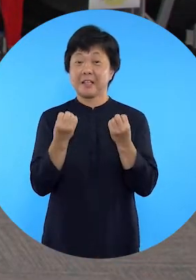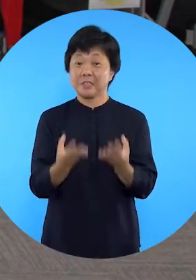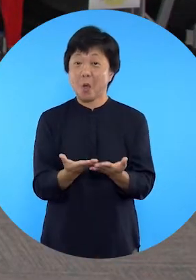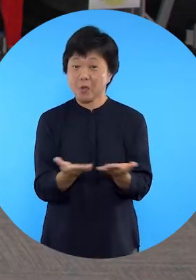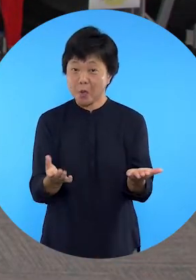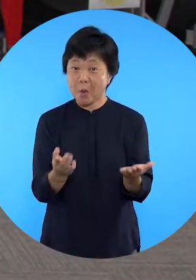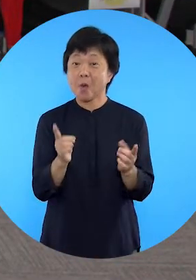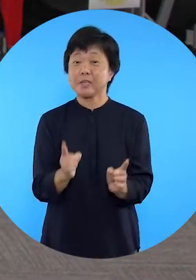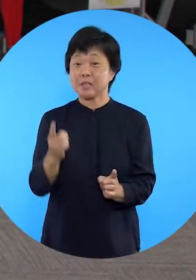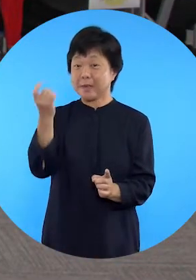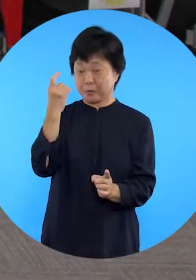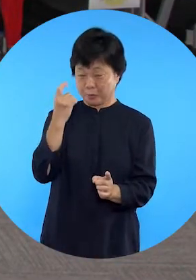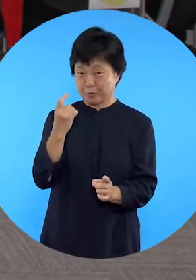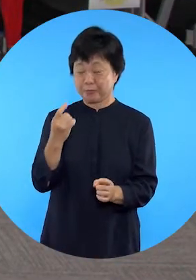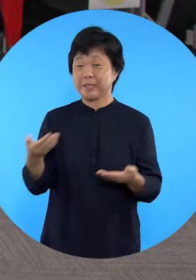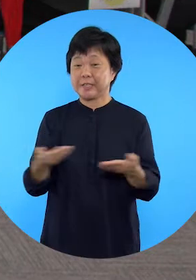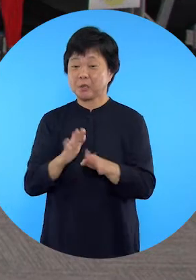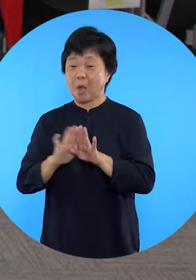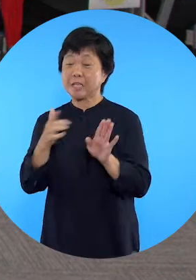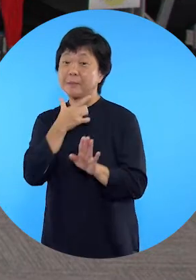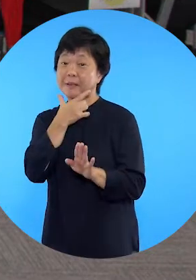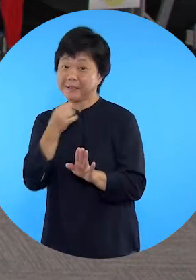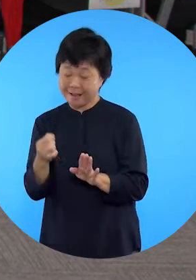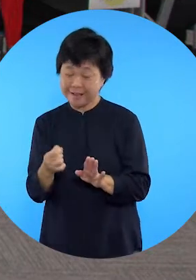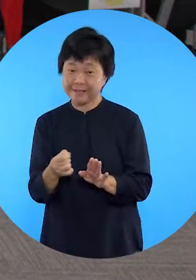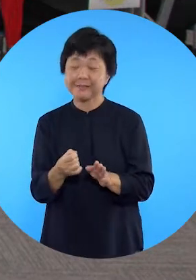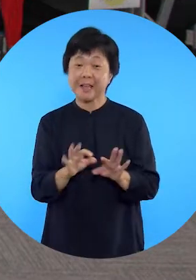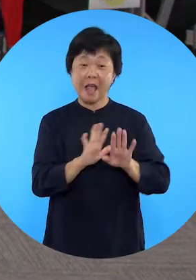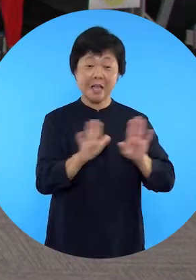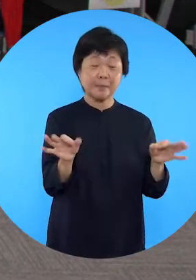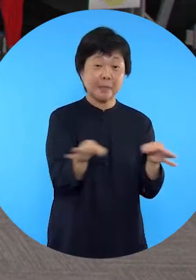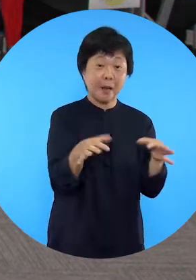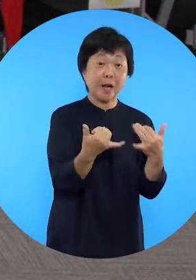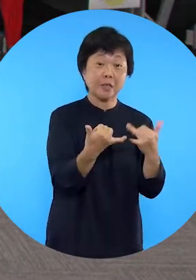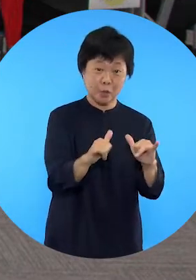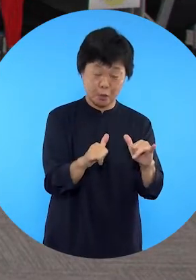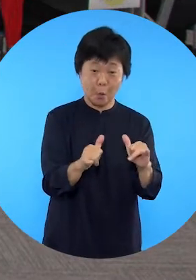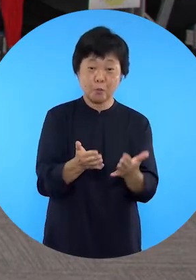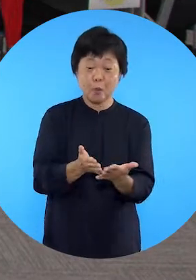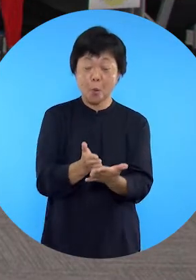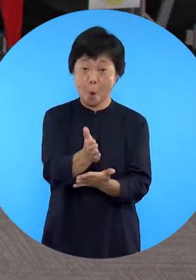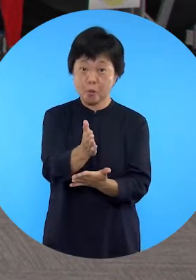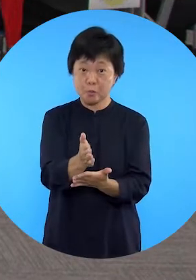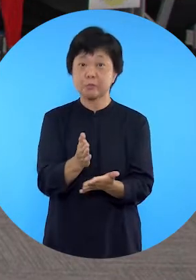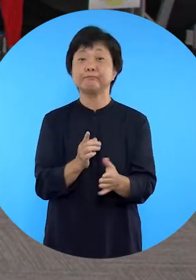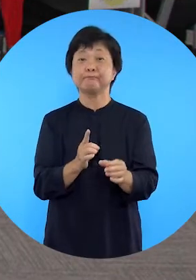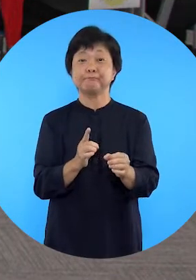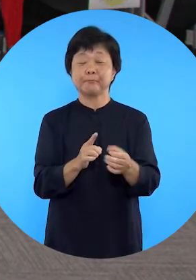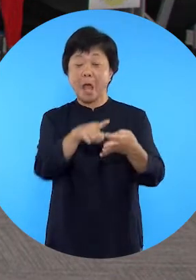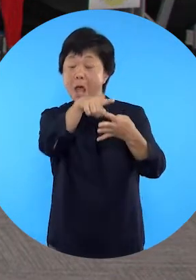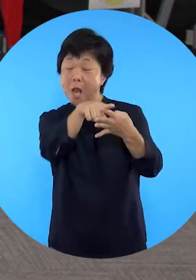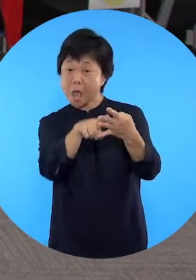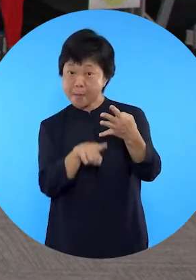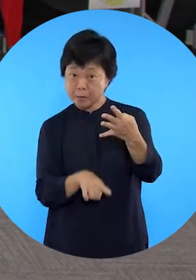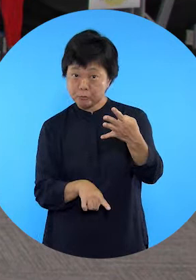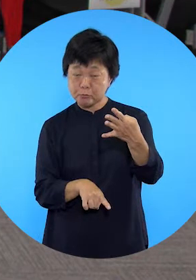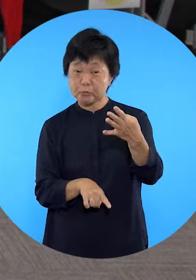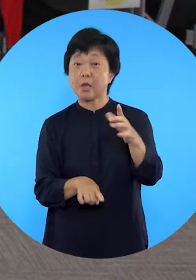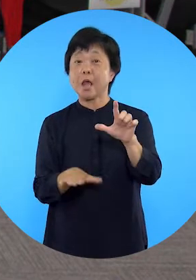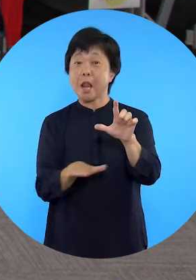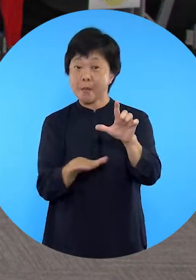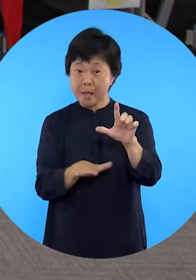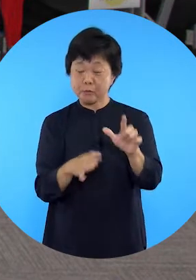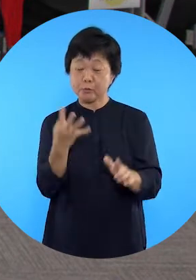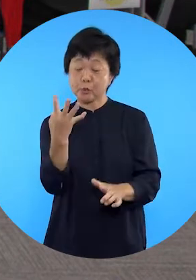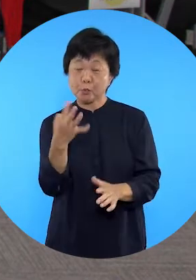創業練馬塾は、起業を考えている方、起業して間もない方向けの事業で、利用者の目的やレベルなどに合